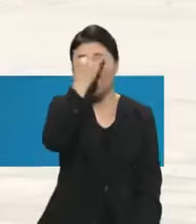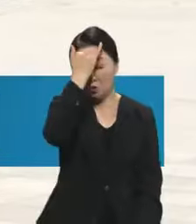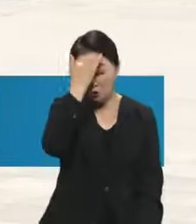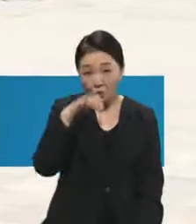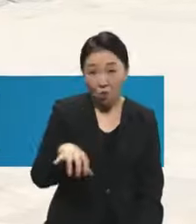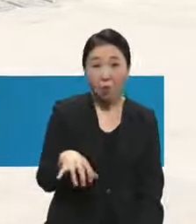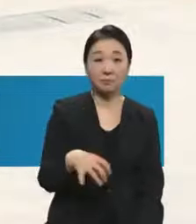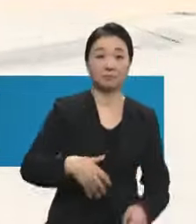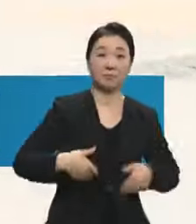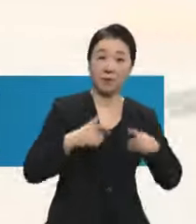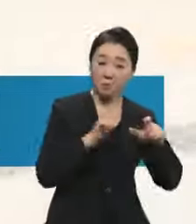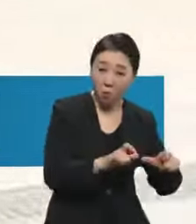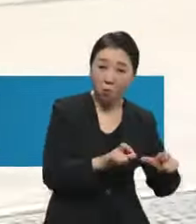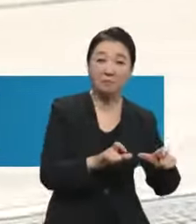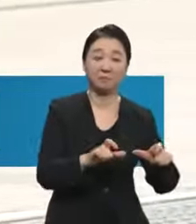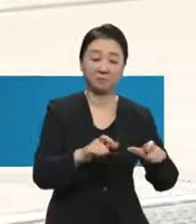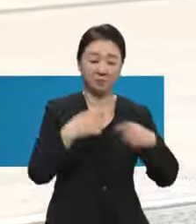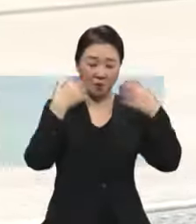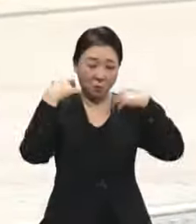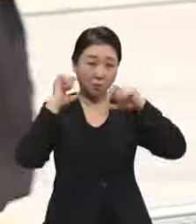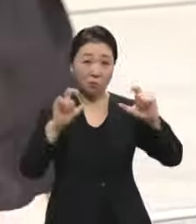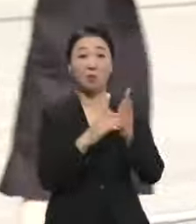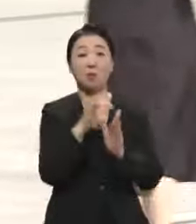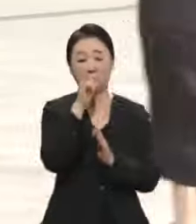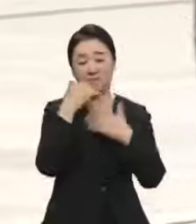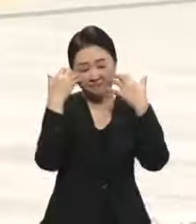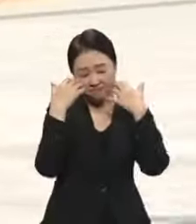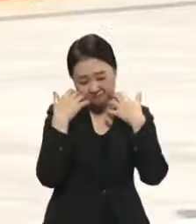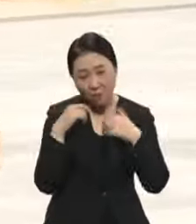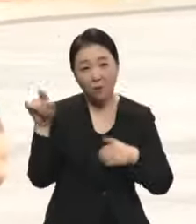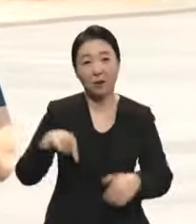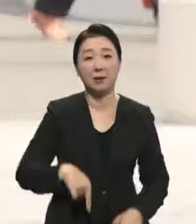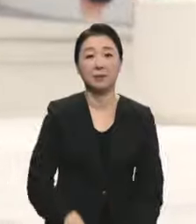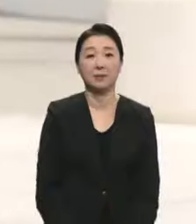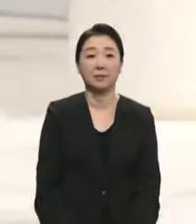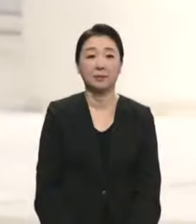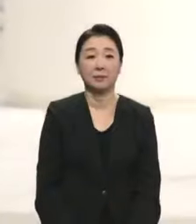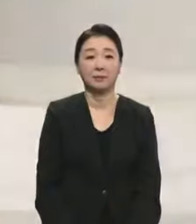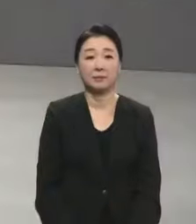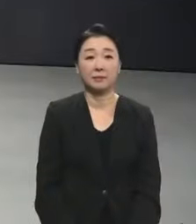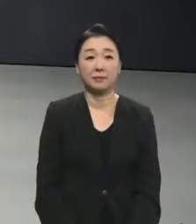충청과 남부지방에는 폭염특보가 내려져 무더위가 기승을 부리겠습니다.